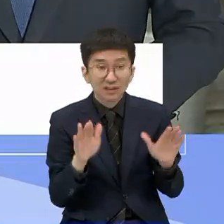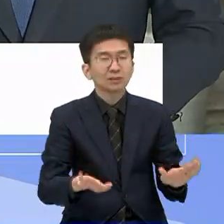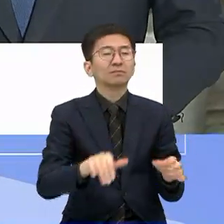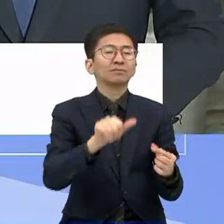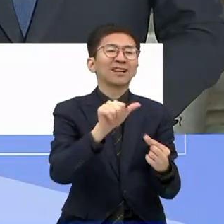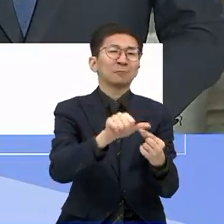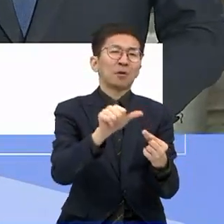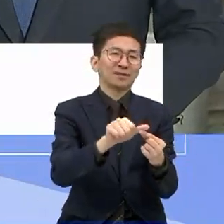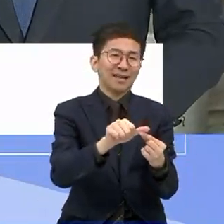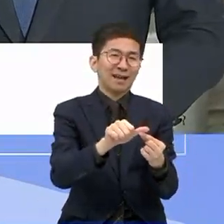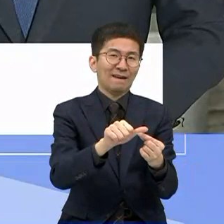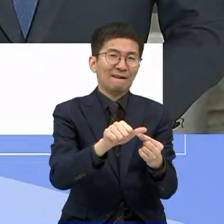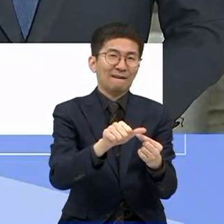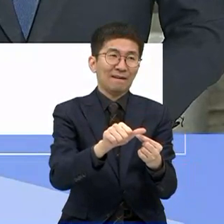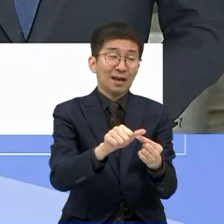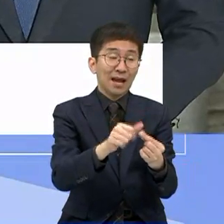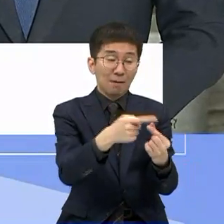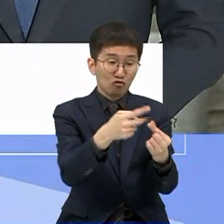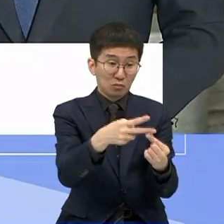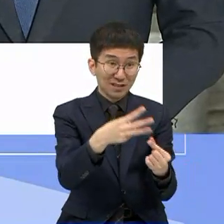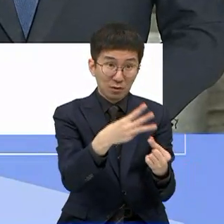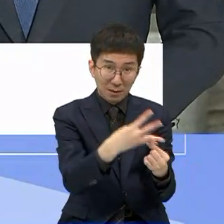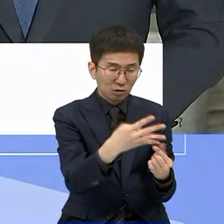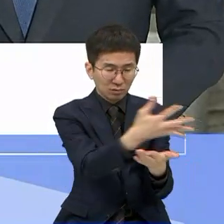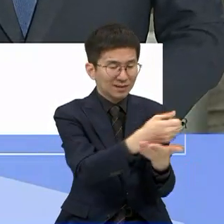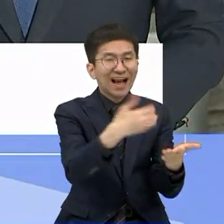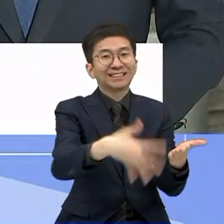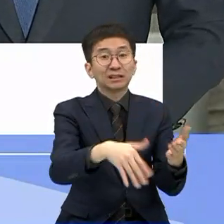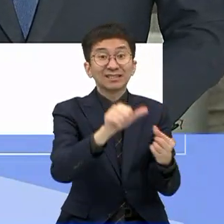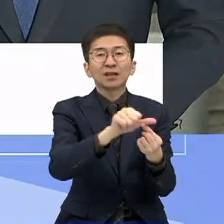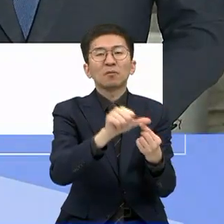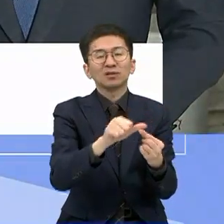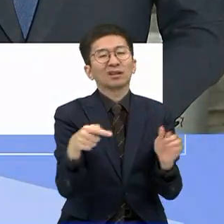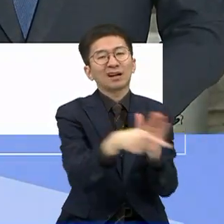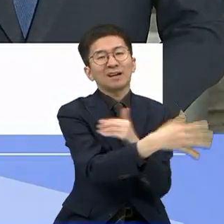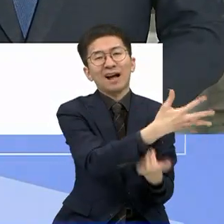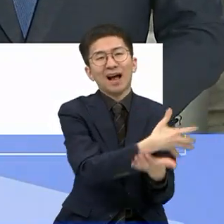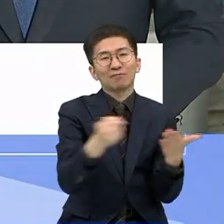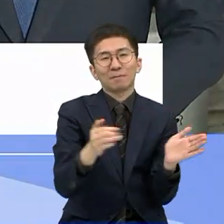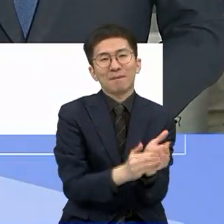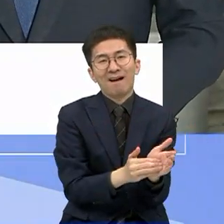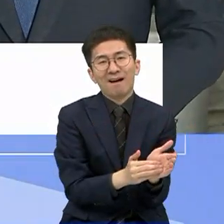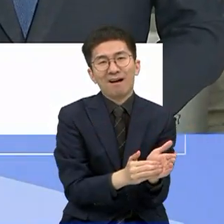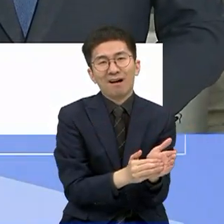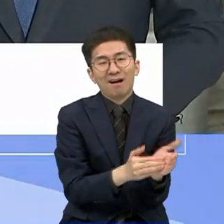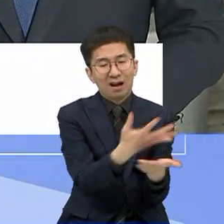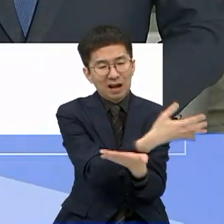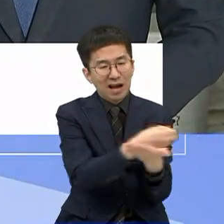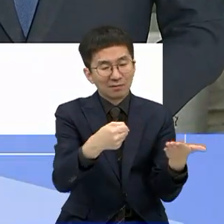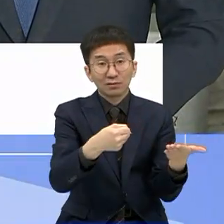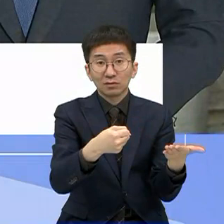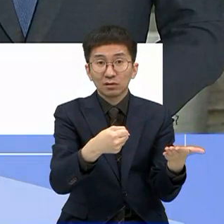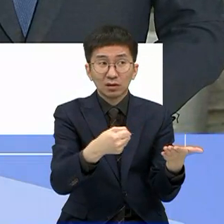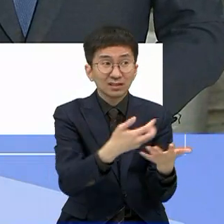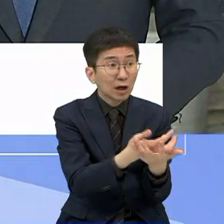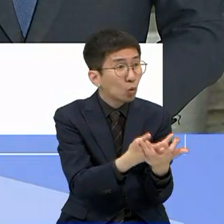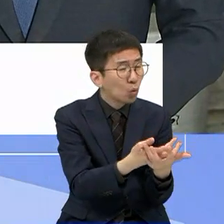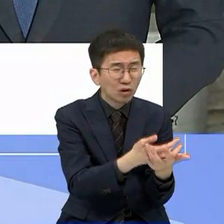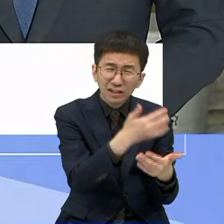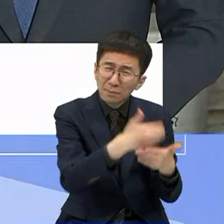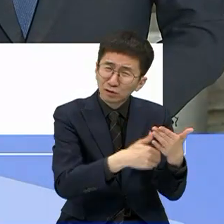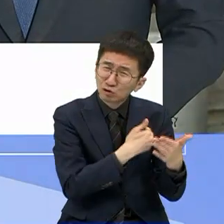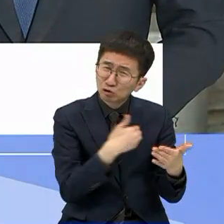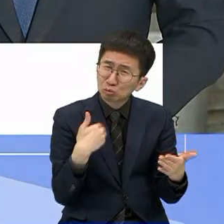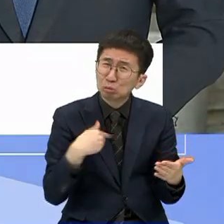시장실 도 압수수색 대상에 포함됐습니다 아담한 여전히 뒤는 압수수색 시점으로 인해 관련 자료들이 얼마나 남아